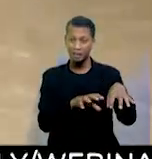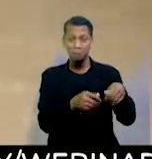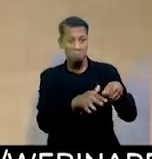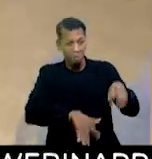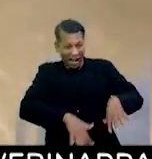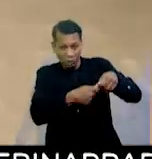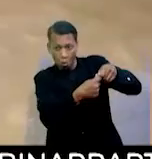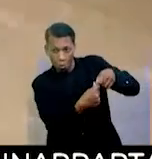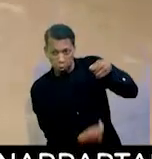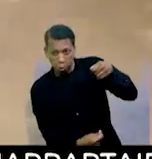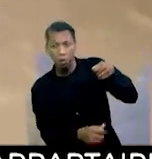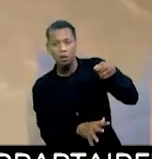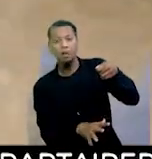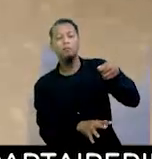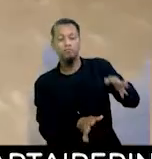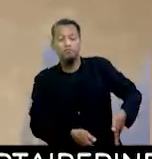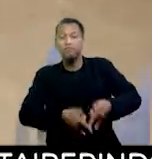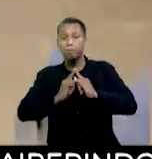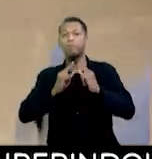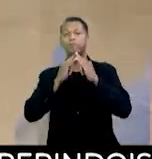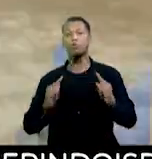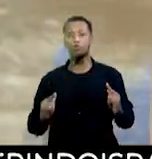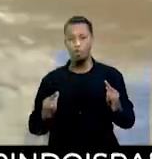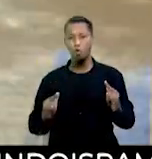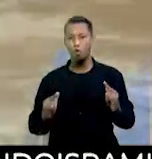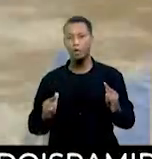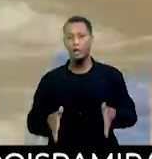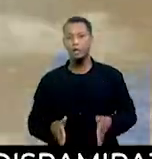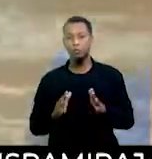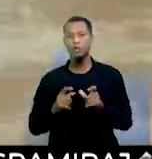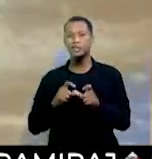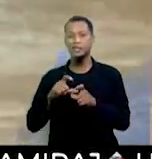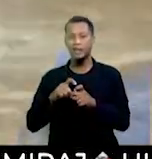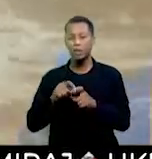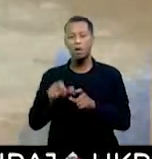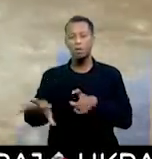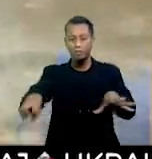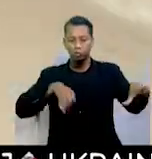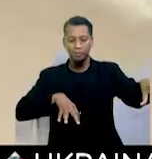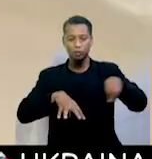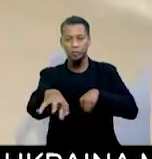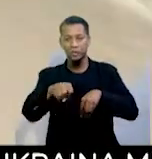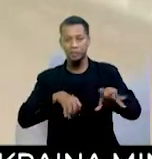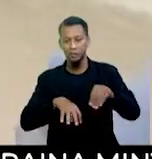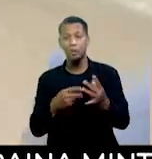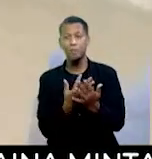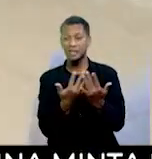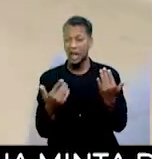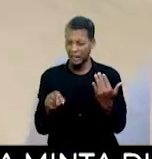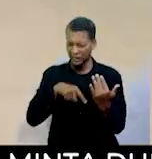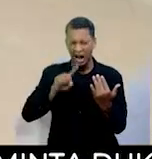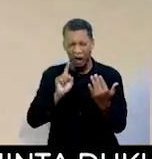berlokasi di masjid dan gedung SD didirikan untuk menampung pengungsi. Warga diminta untuk tetap waspada dan mengikuti instruksi petugas lantaran